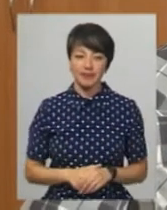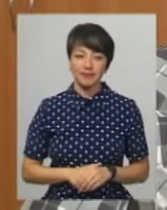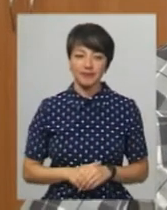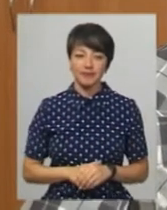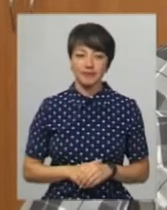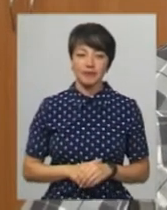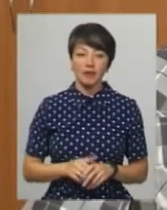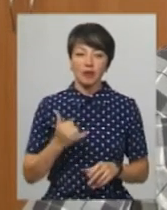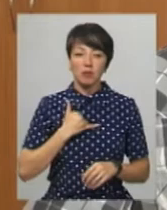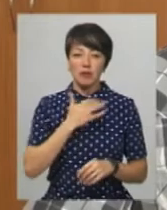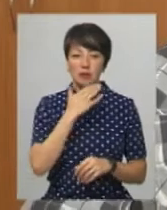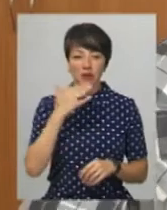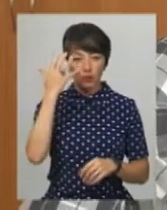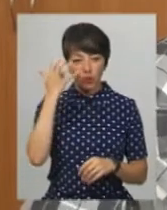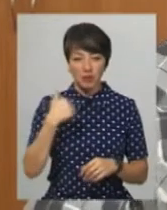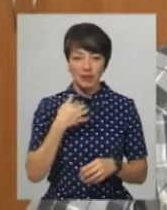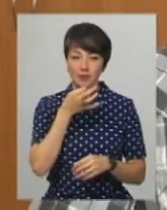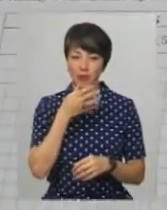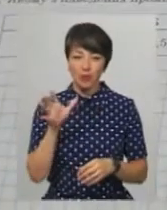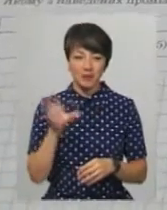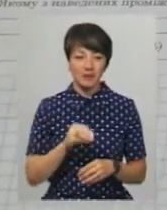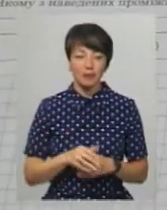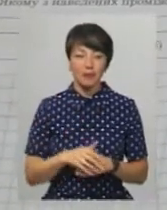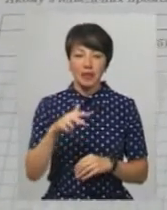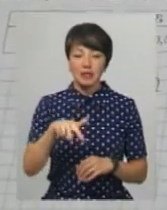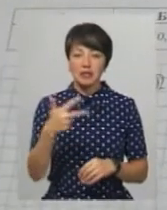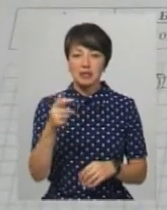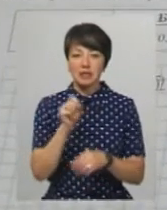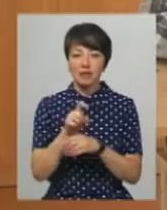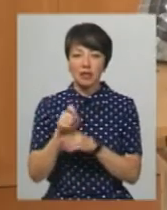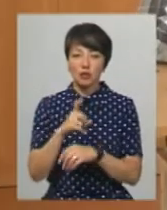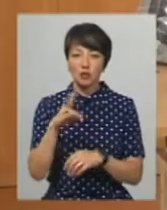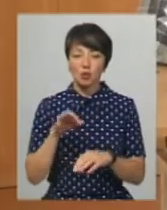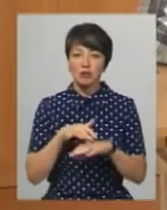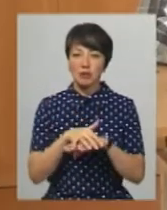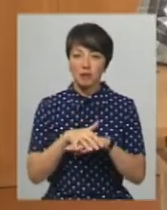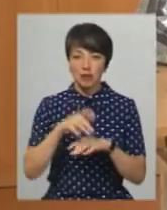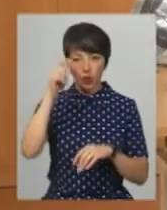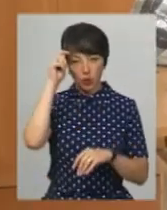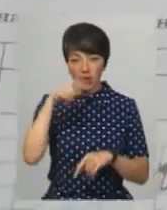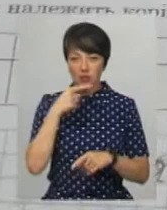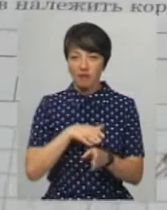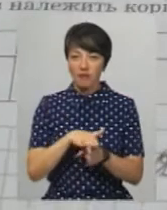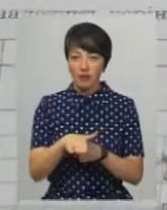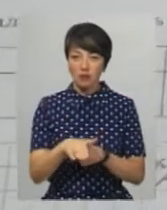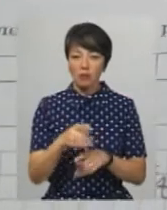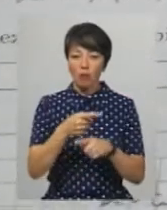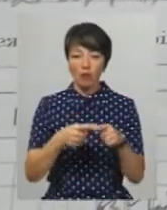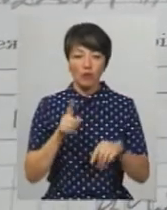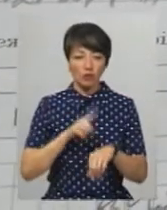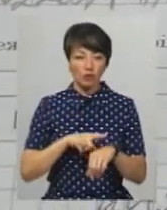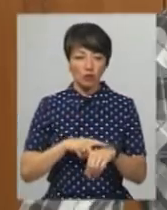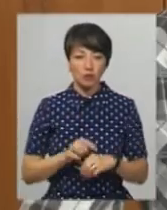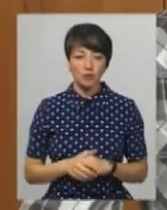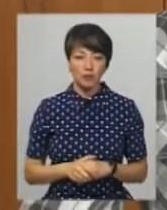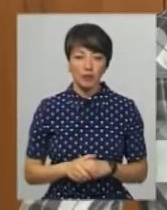Тому у мене багато хобі, і мені це все подобається. 33 завдання ЗНО з математики юнак, каже, виконав за половину відведеного